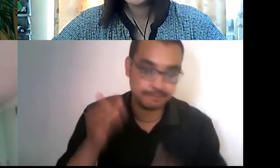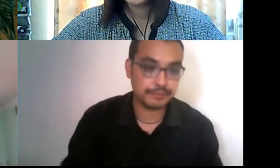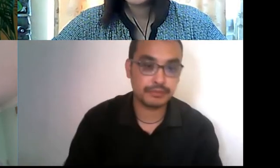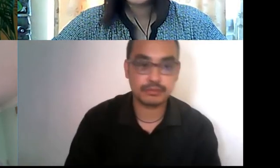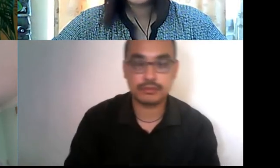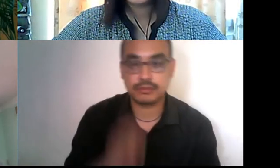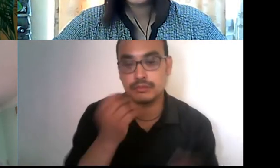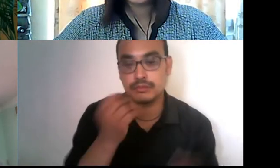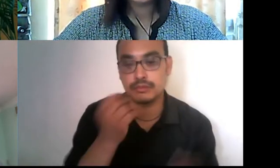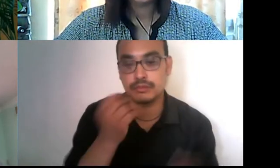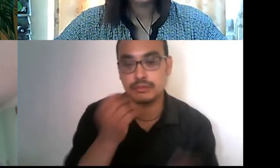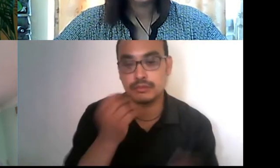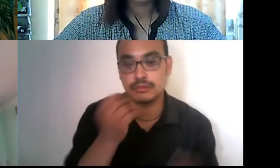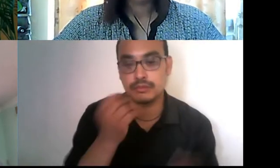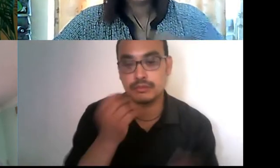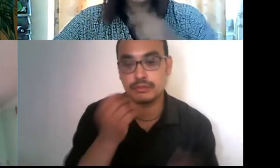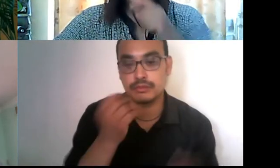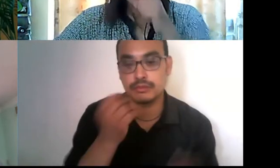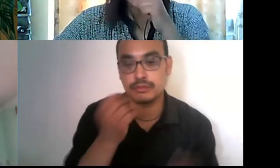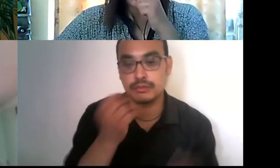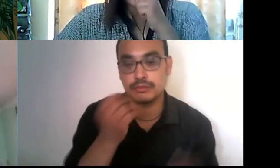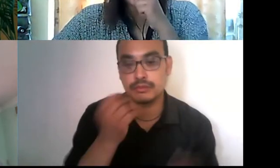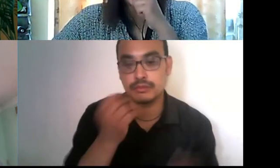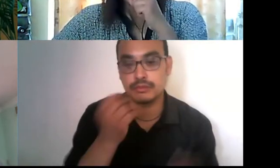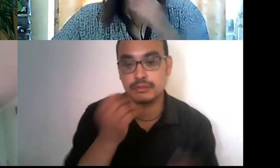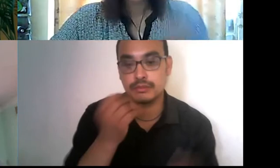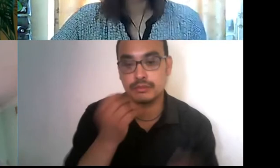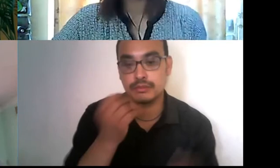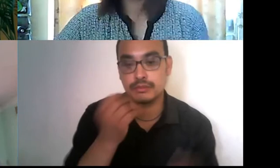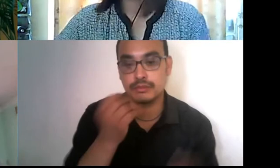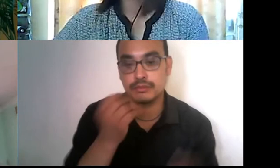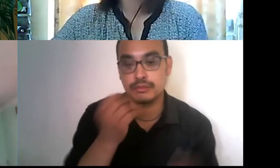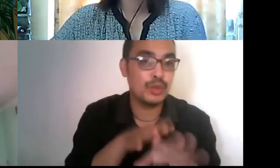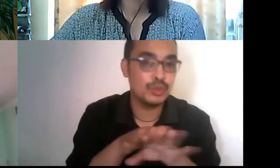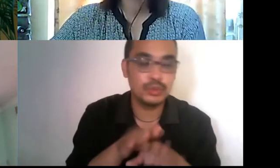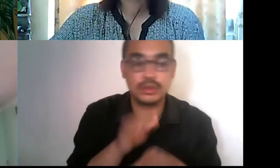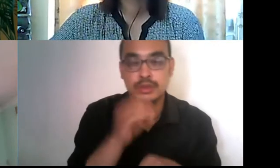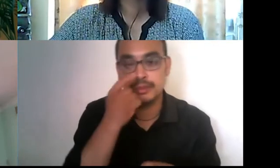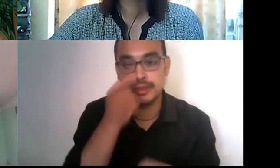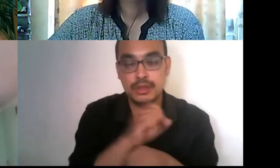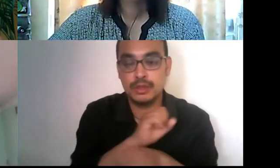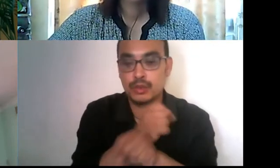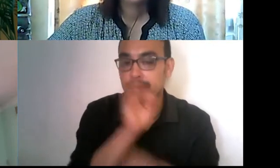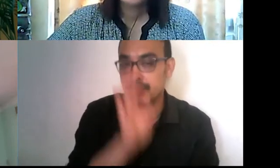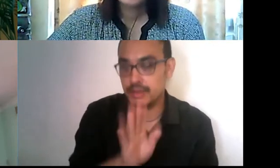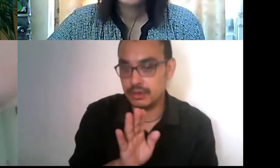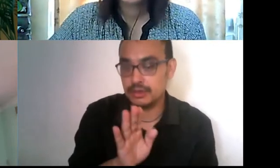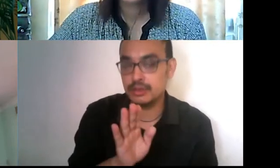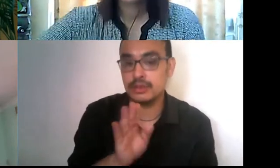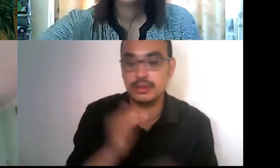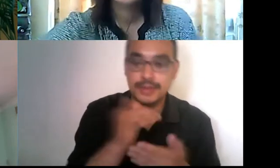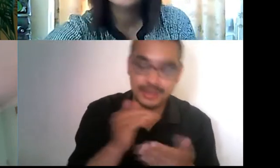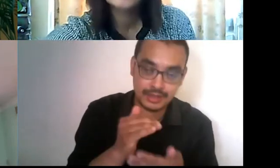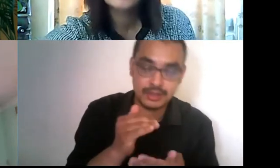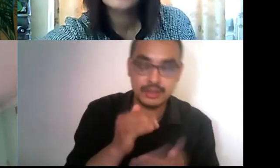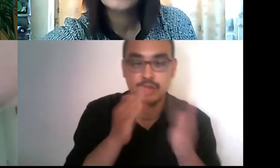लकडाउनमा अझ बेसी लकडाउनमा अहिले सबै महिलाहरू जो जोखिममा हुनुभएको महिला पुरुष अथवा बालबालिका घरमा हुनुहुन्छ र